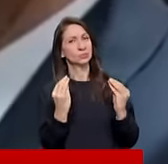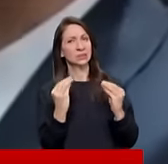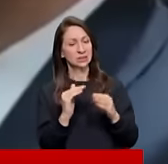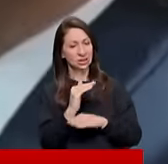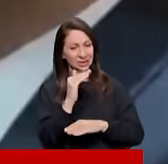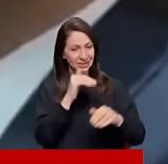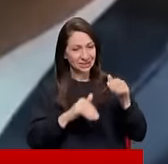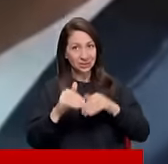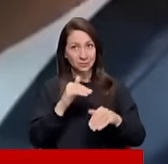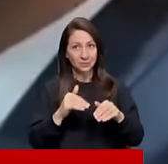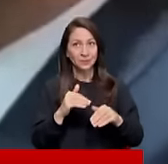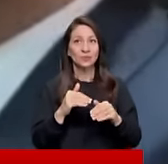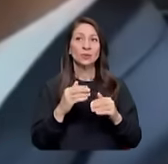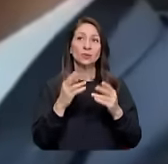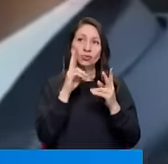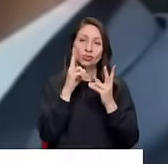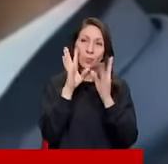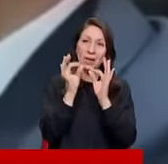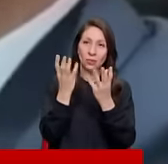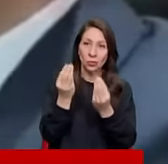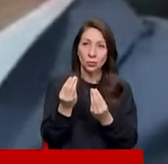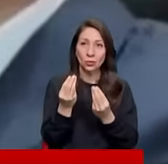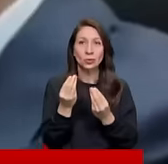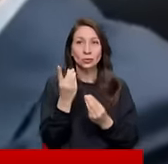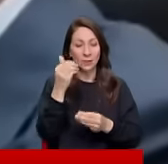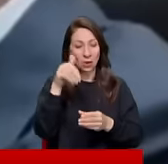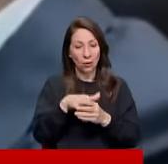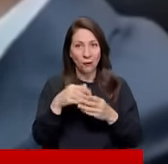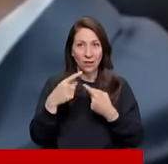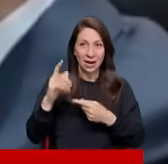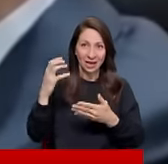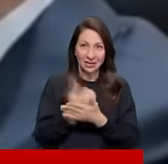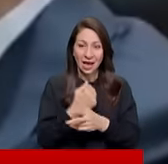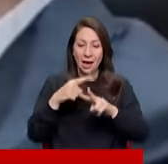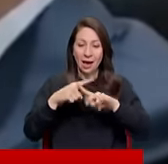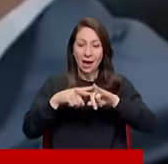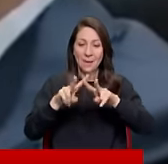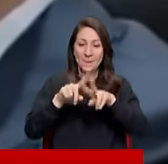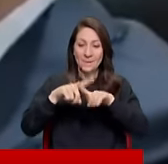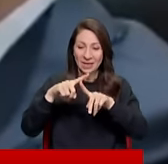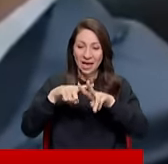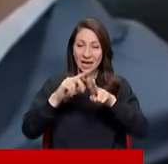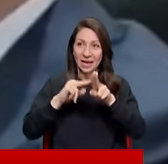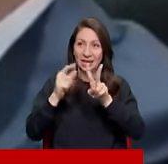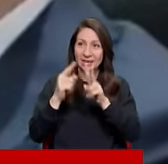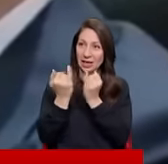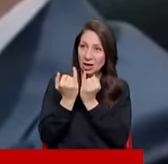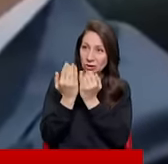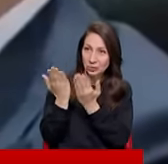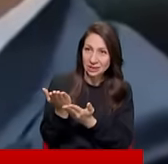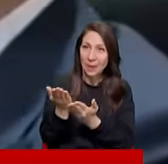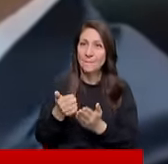seçim gereği tecelli ediliyor. Güzel bir oy farkıyla kazanan Ahmet Akın